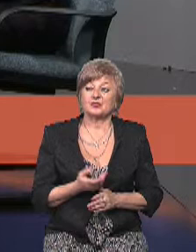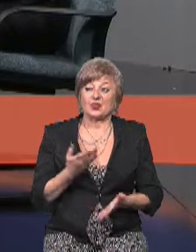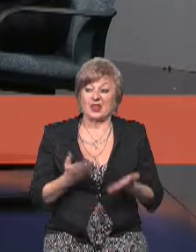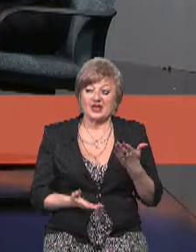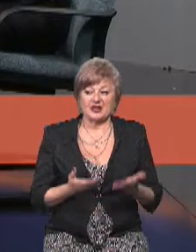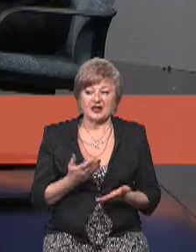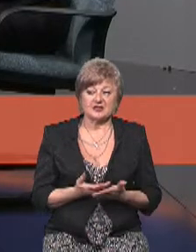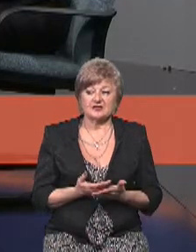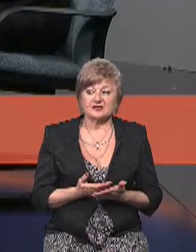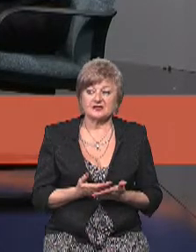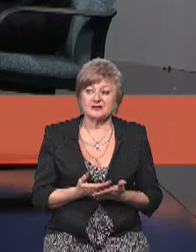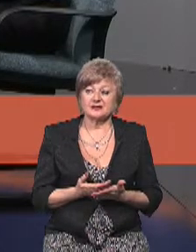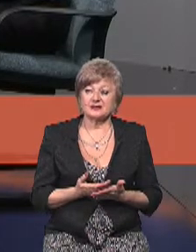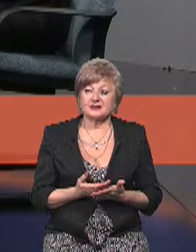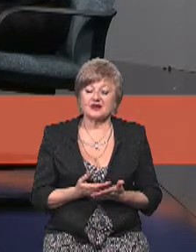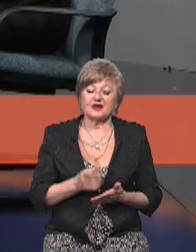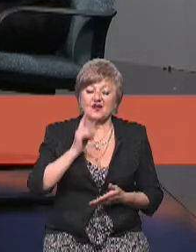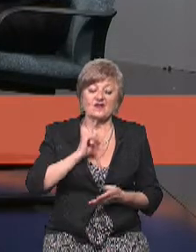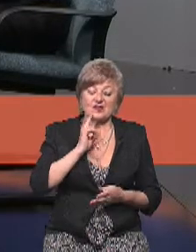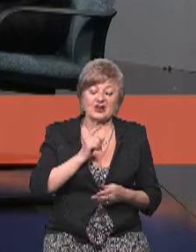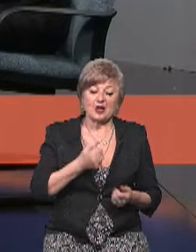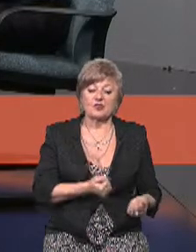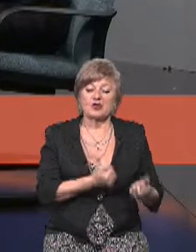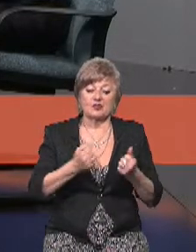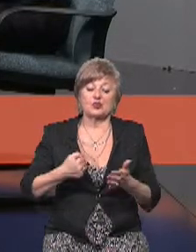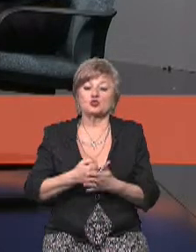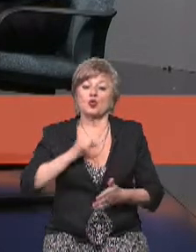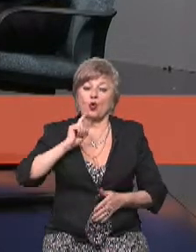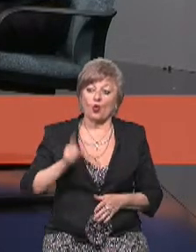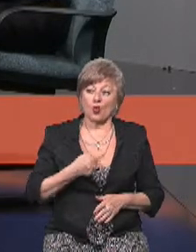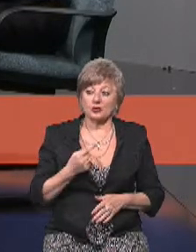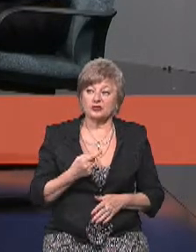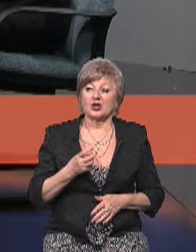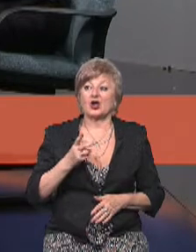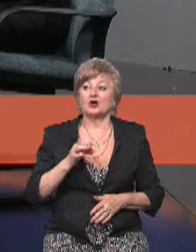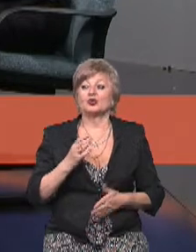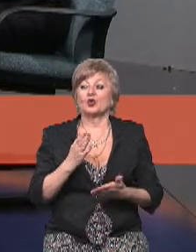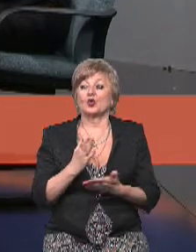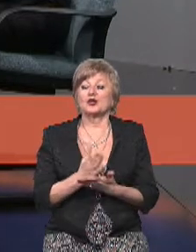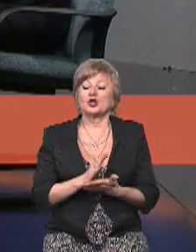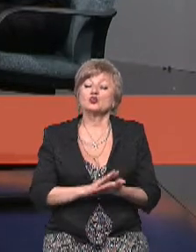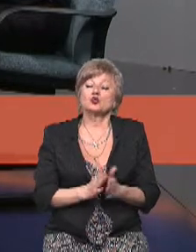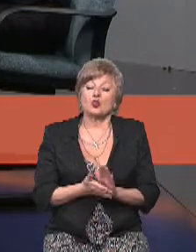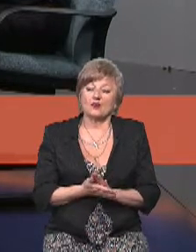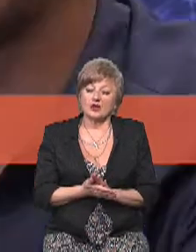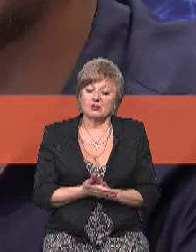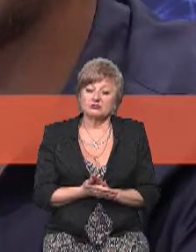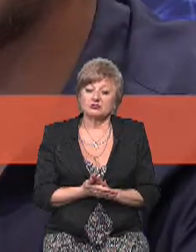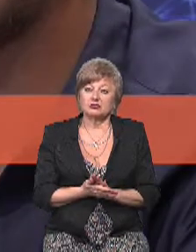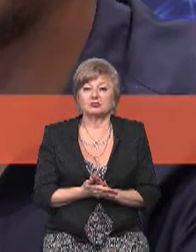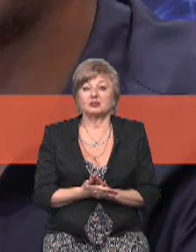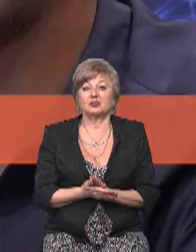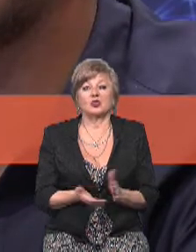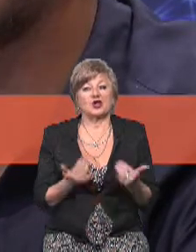Якщо тимчасове ввезення, то до 1 року. Но є певні умови.